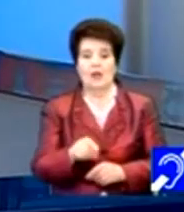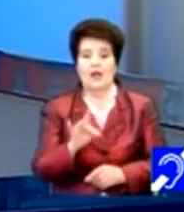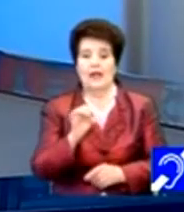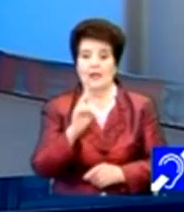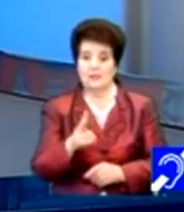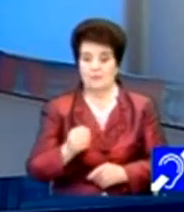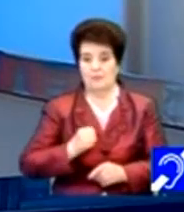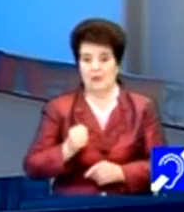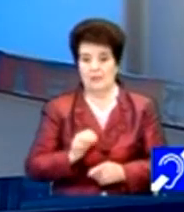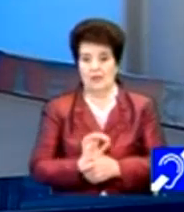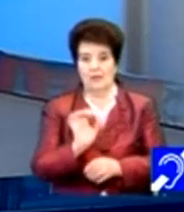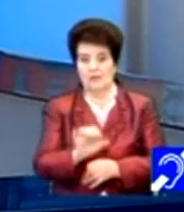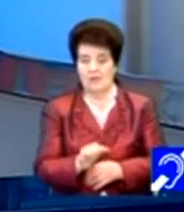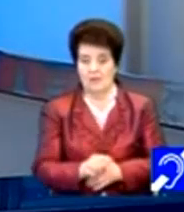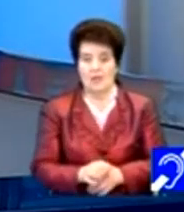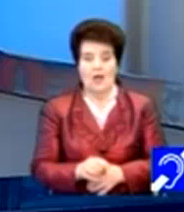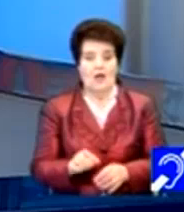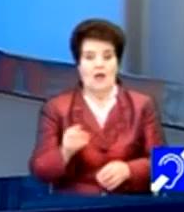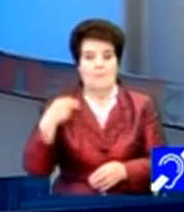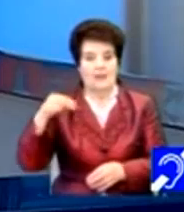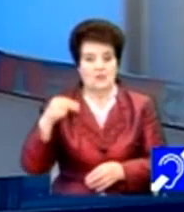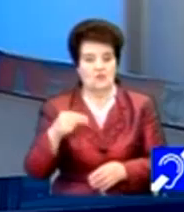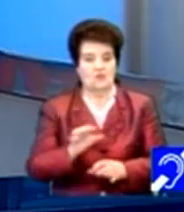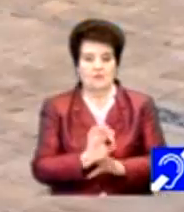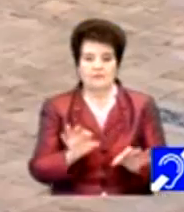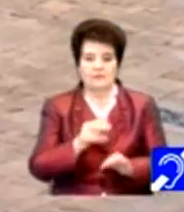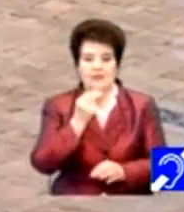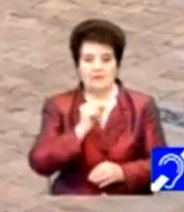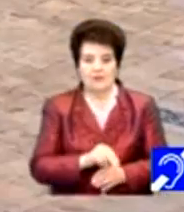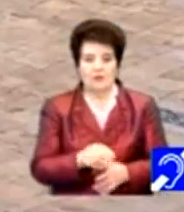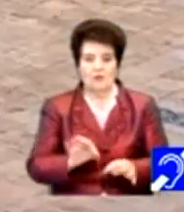riscuri foarte mari. Președinția nu a comentat acuzațiile.